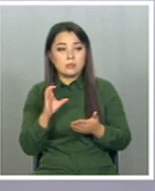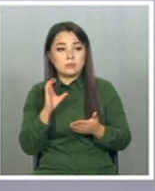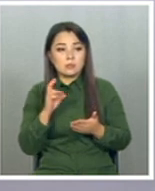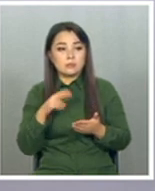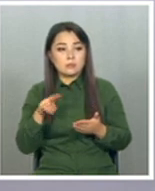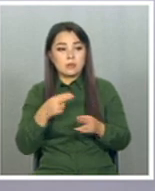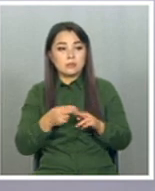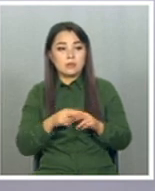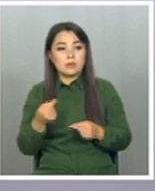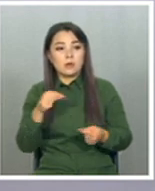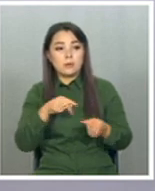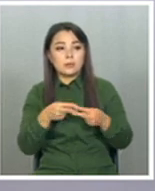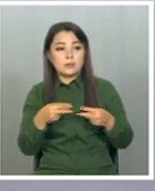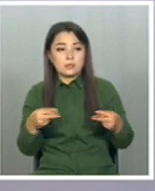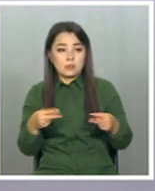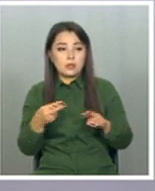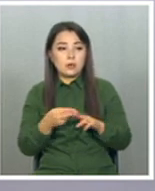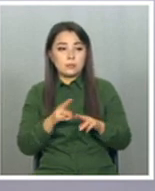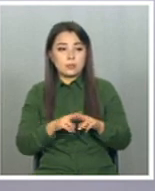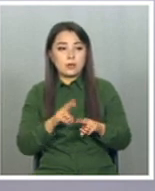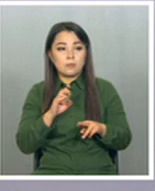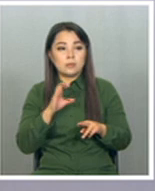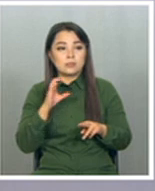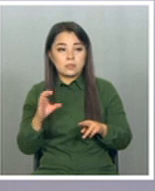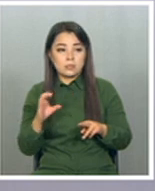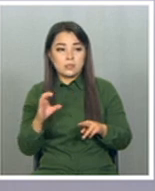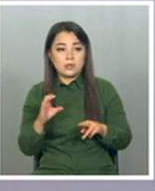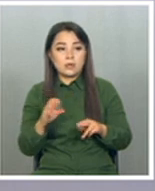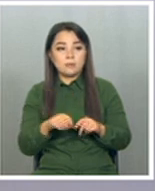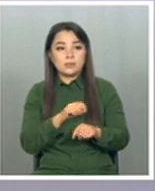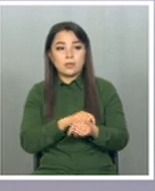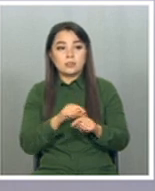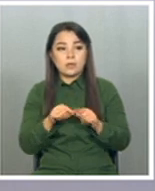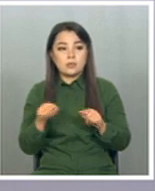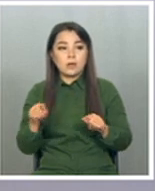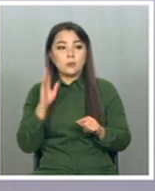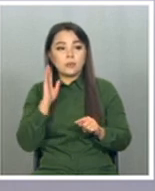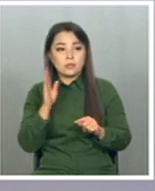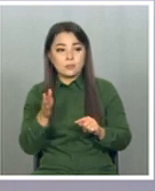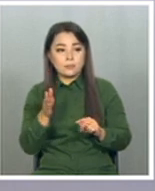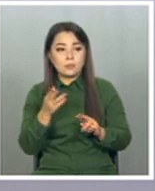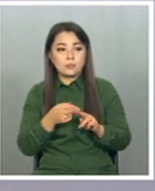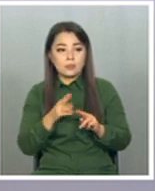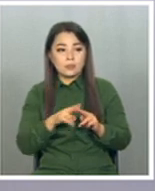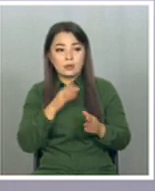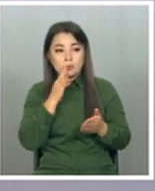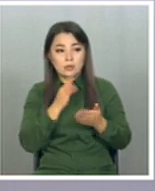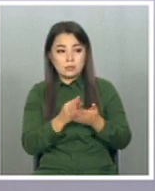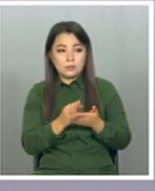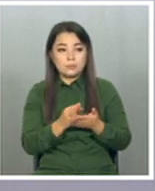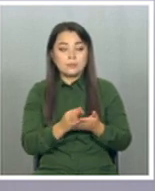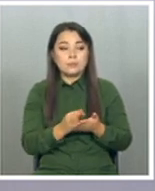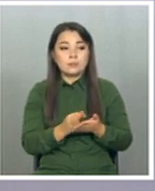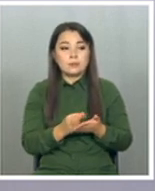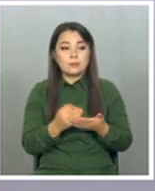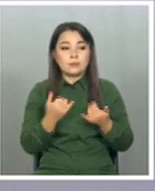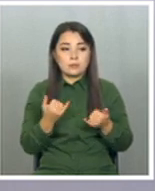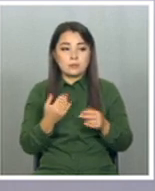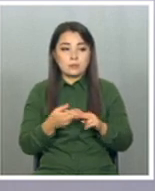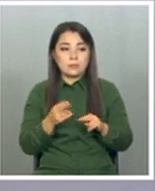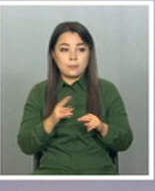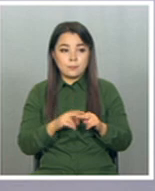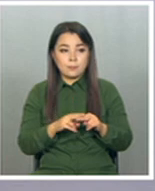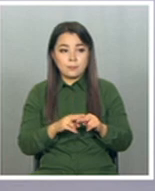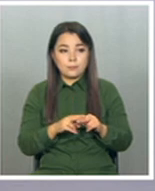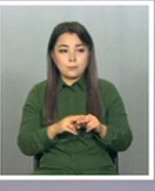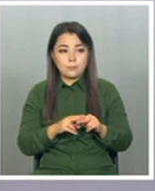өзара тең. Себебі бізде БЦ медиана болатын. Солай ғой. Енді,